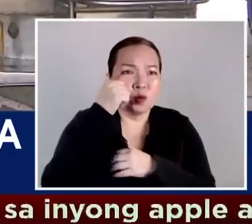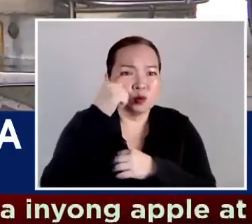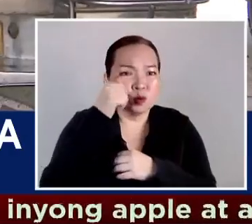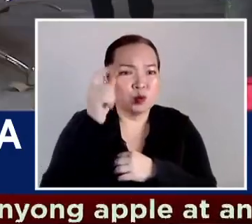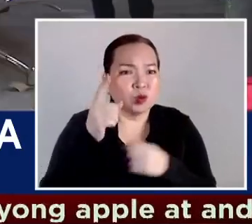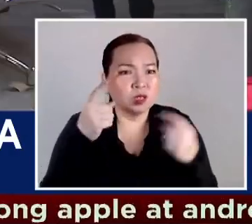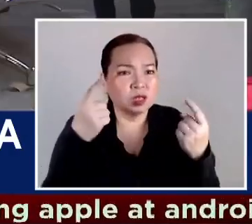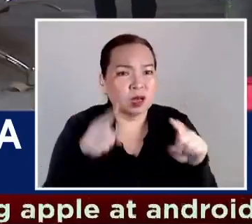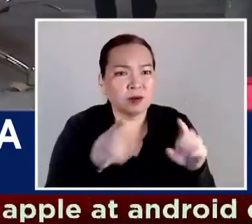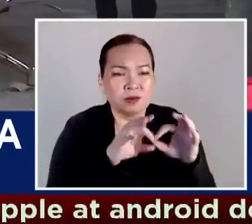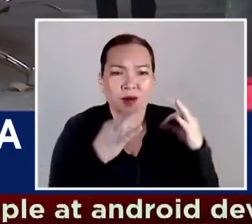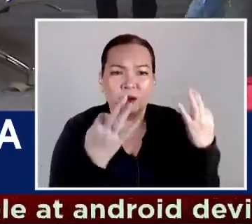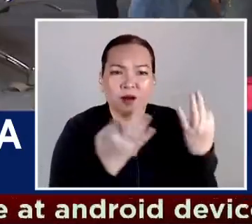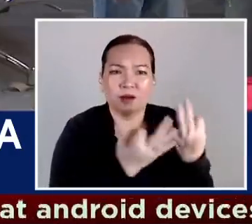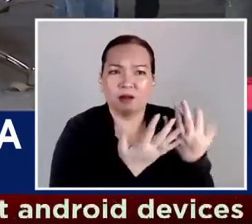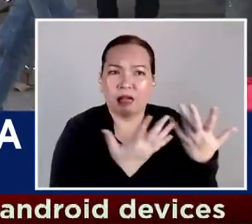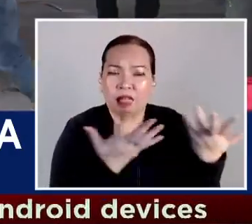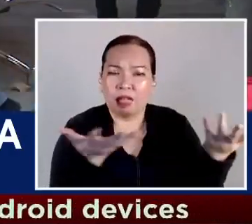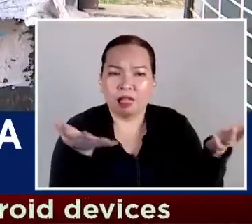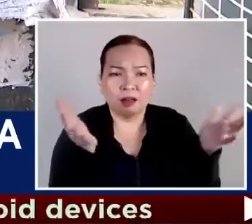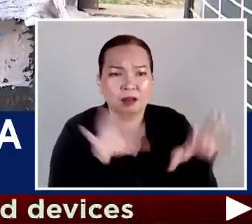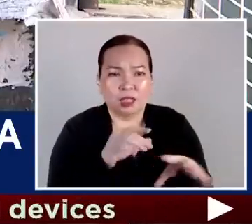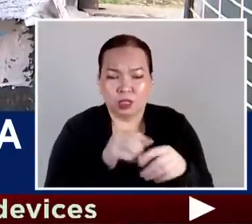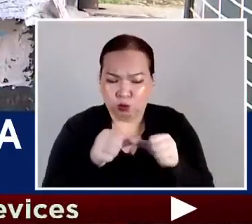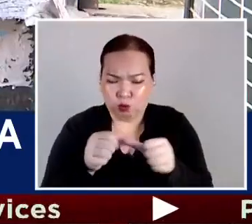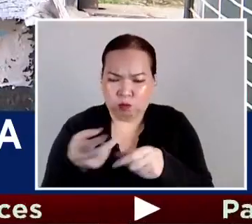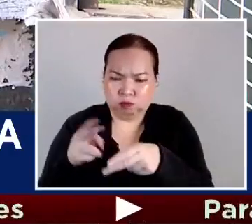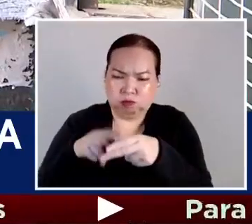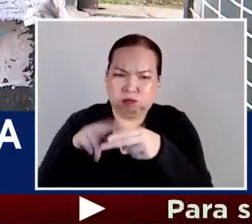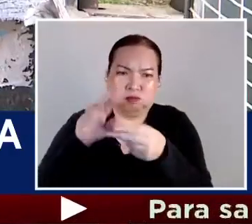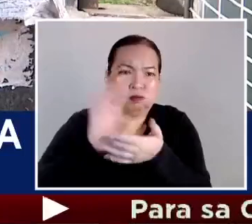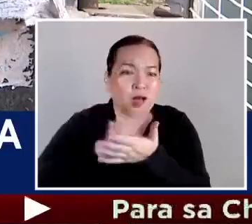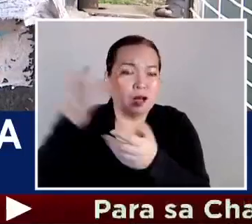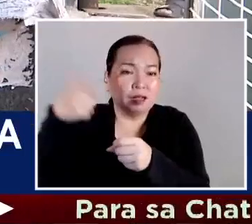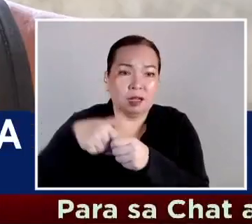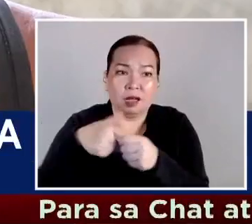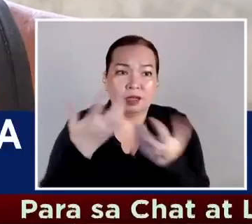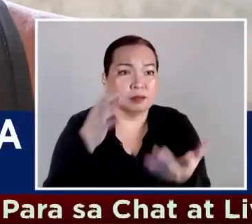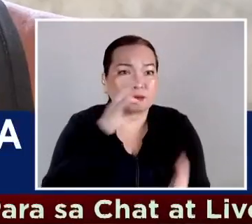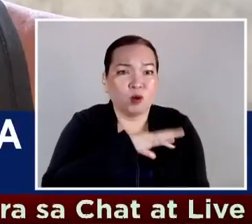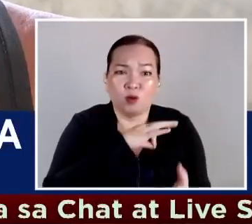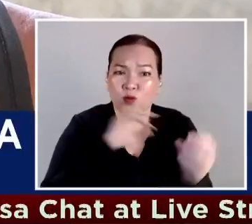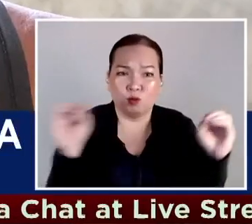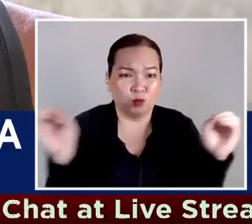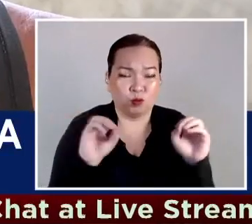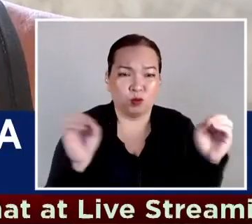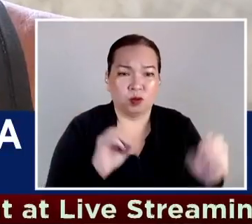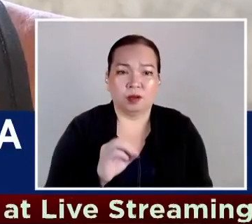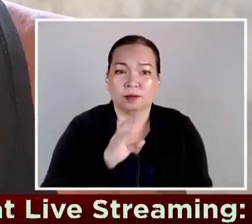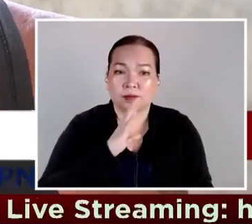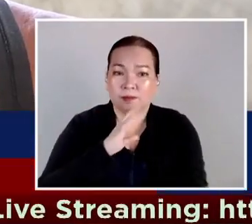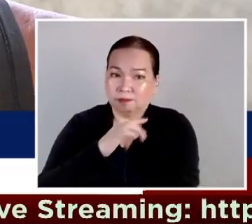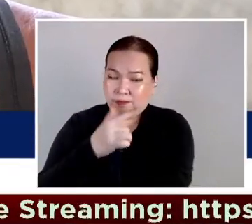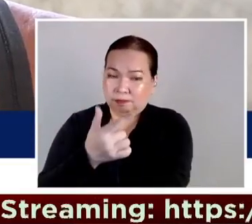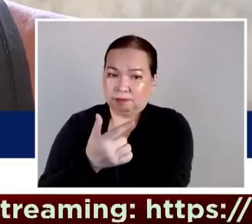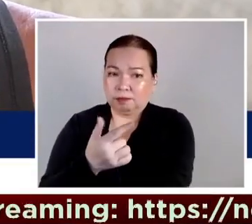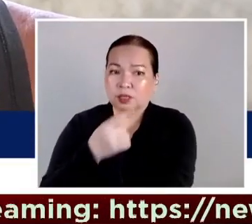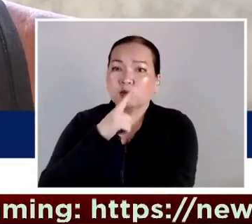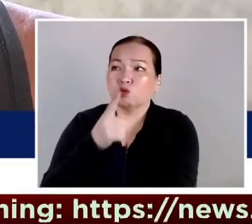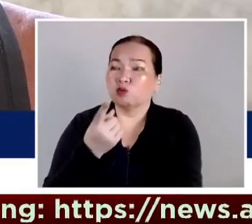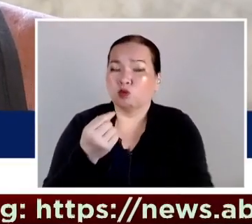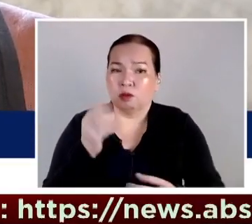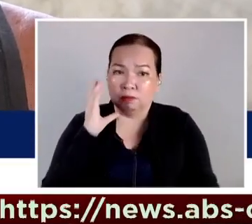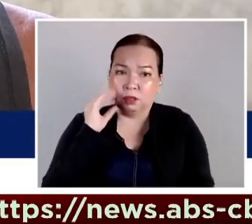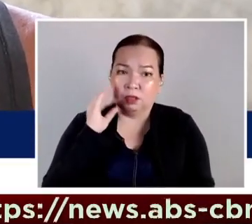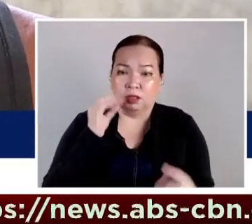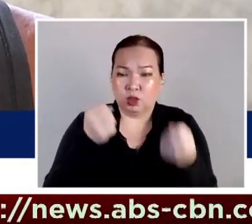kanilang pamilya kung patuloy ang pagtaas ng krudo at wala na silang kinikita. Ang nangyayari nga po ay ang mga driver po ay kapit